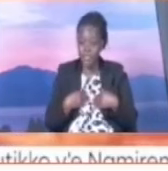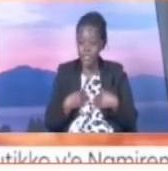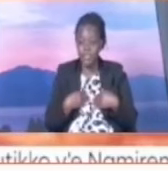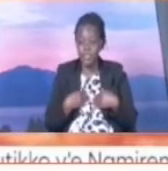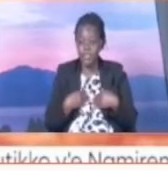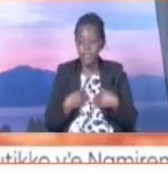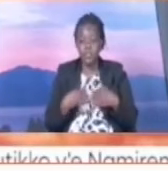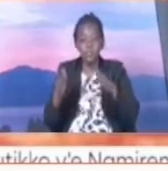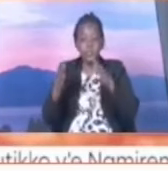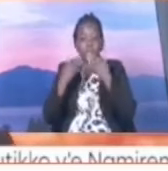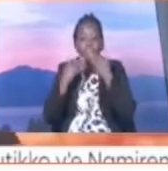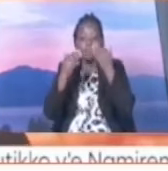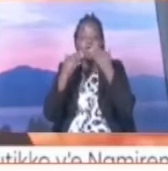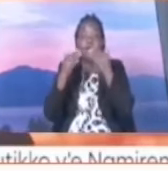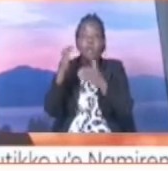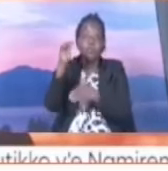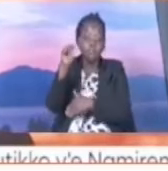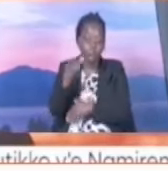okwebaza kwe